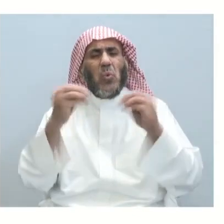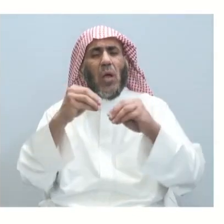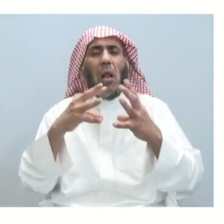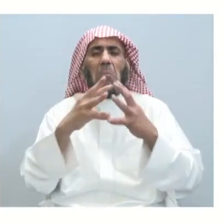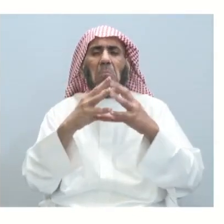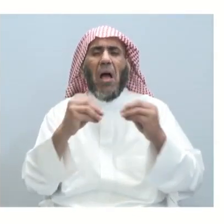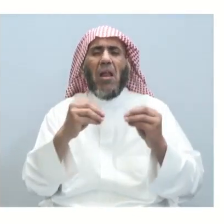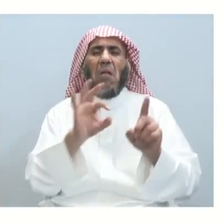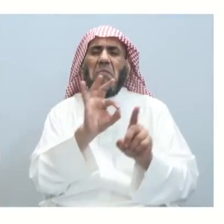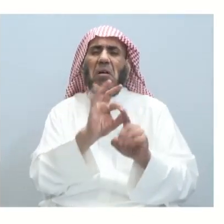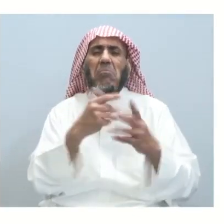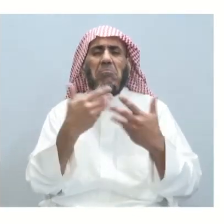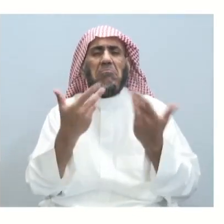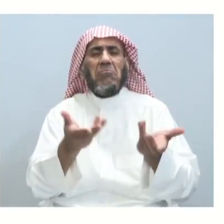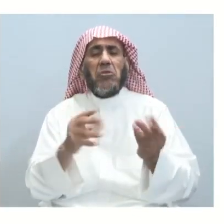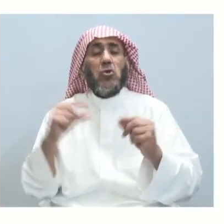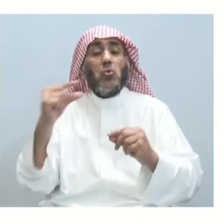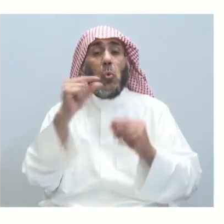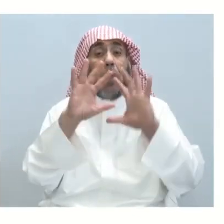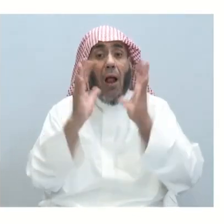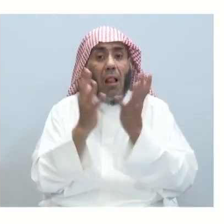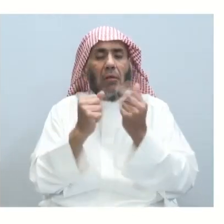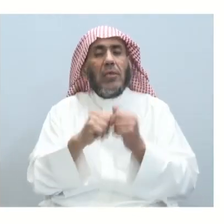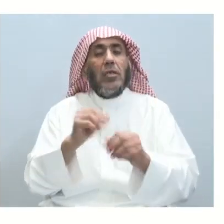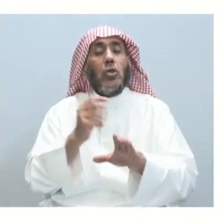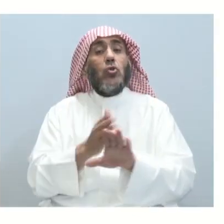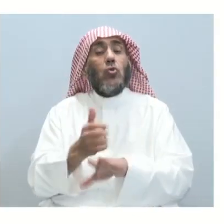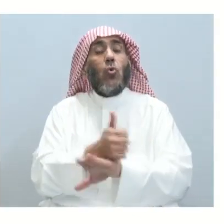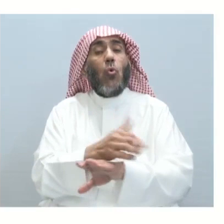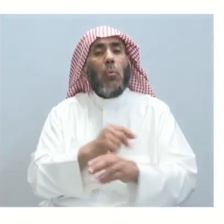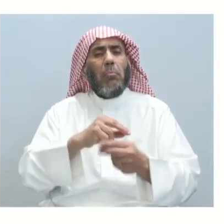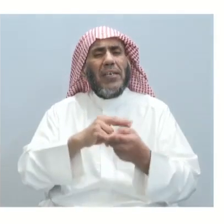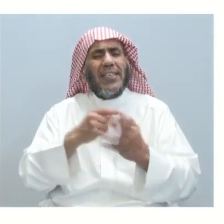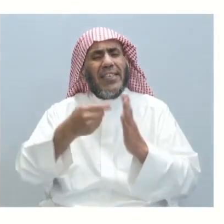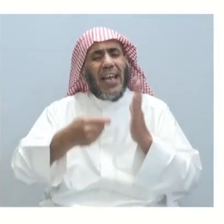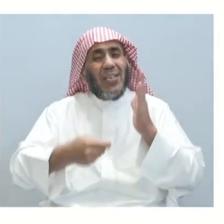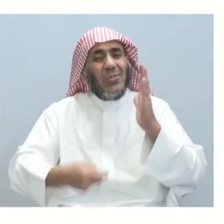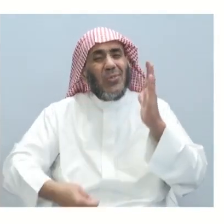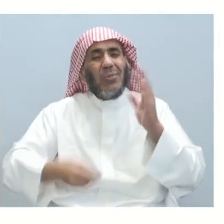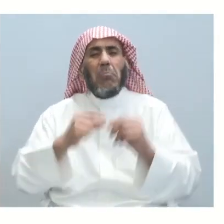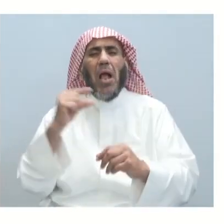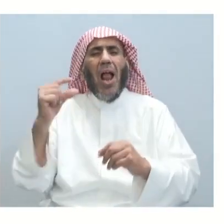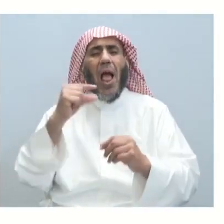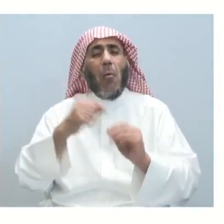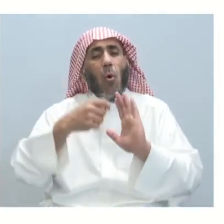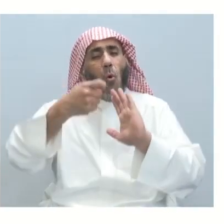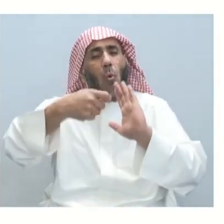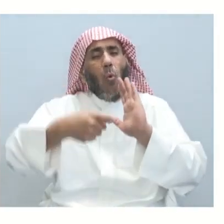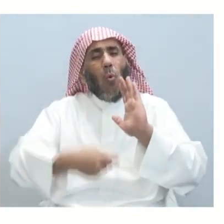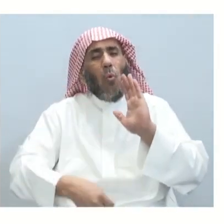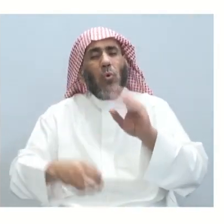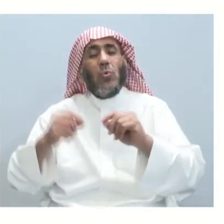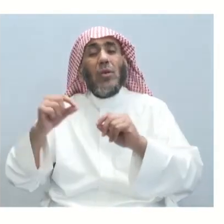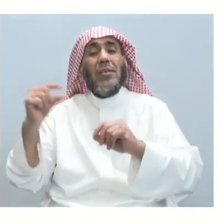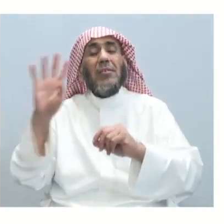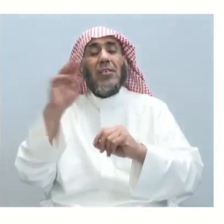المعنى ويهتم فيها الجانب بالشكل الاسلوب الاخر للنثر اسلوب الترسل وهو ان ياتي الكاتب بكلامه مرسلا دون سجع